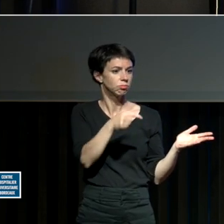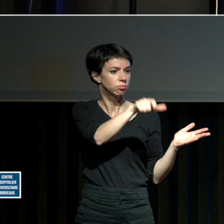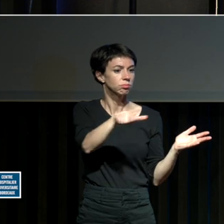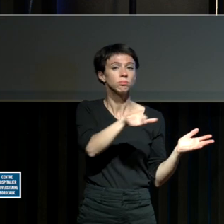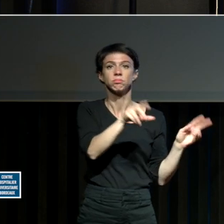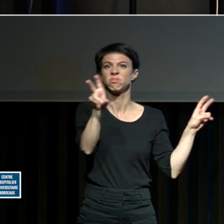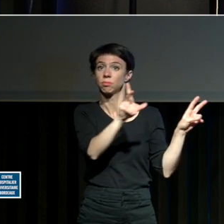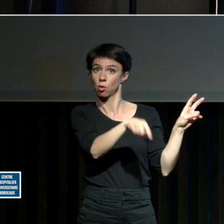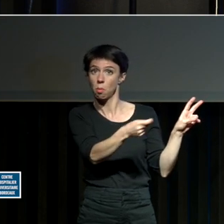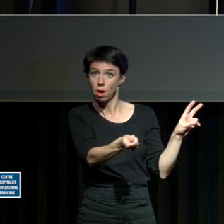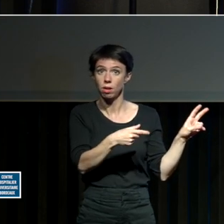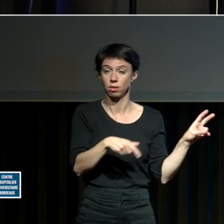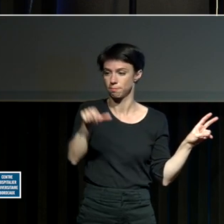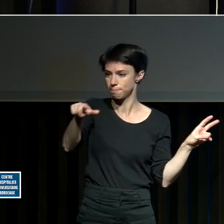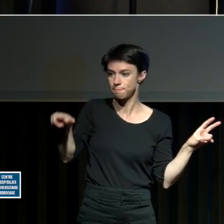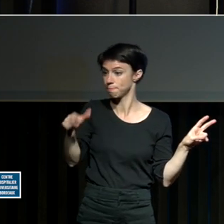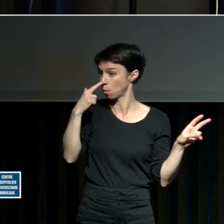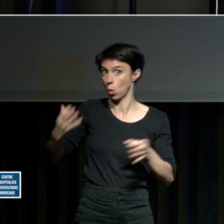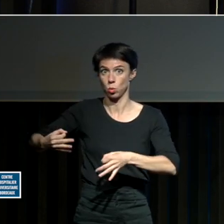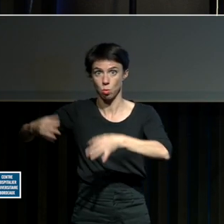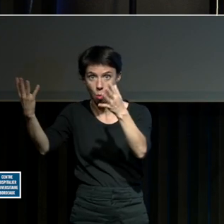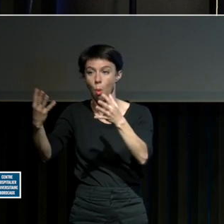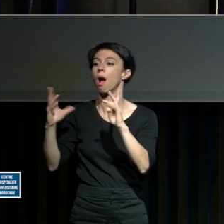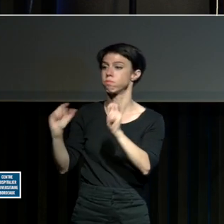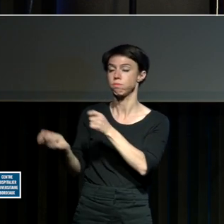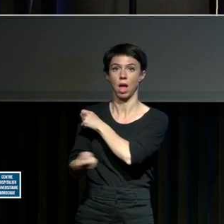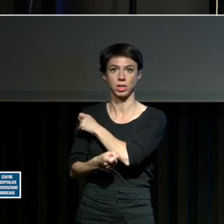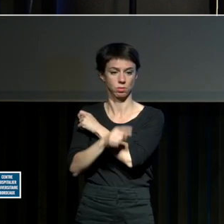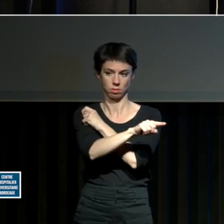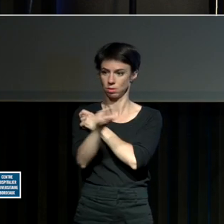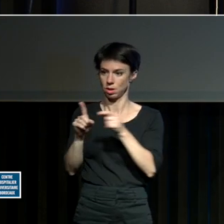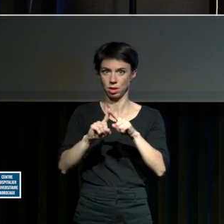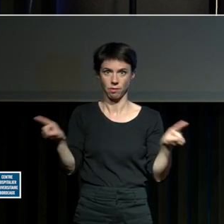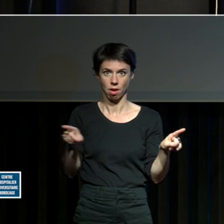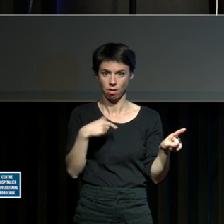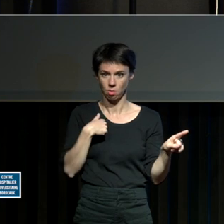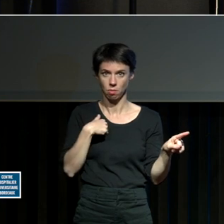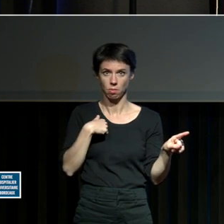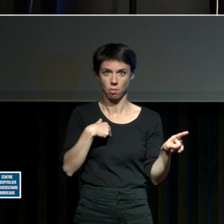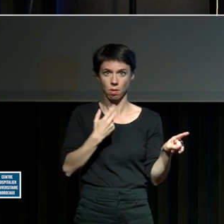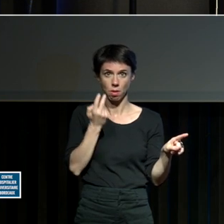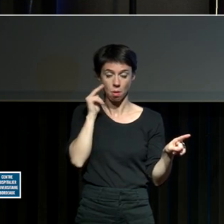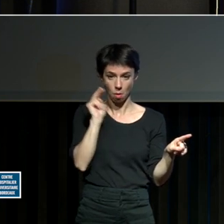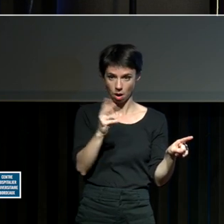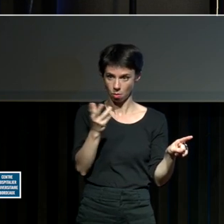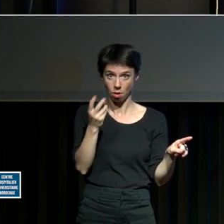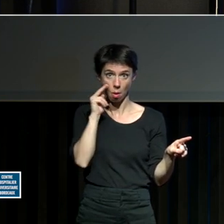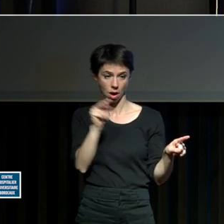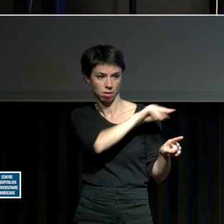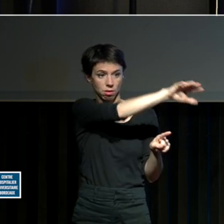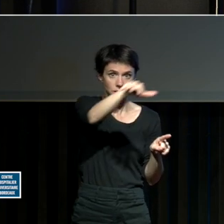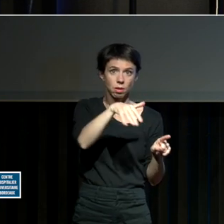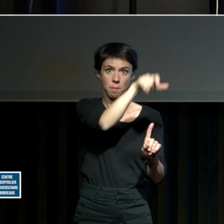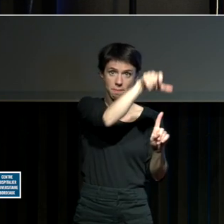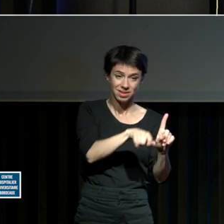un usage excessif d'une véritable addiction, c'est la notion du retentissement global sur